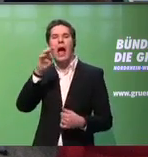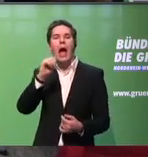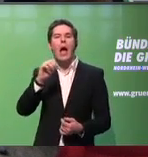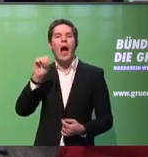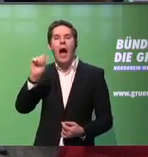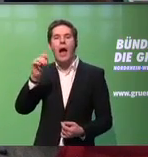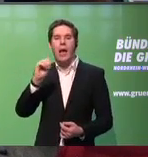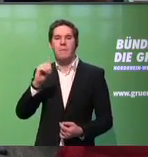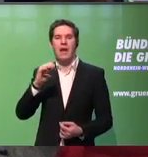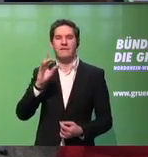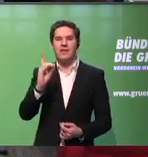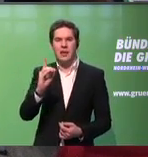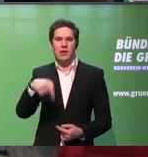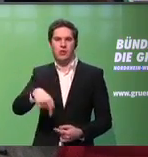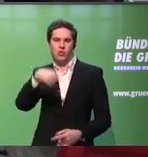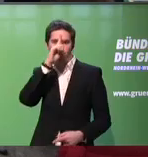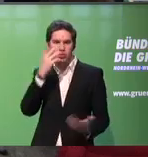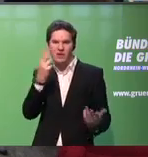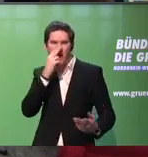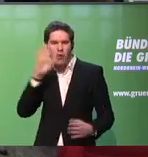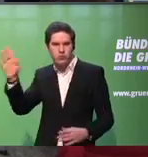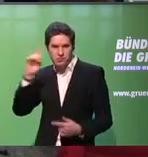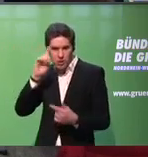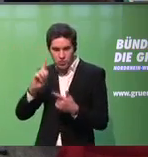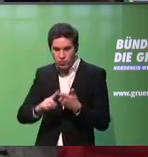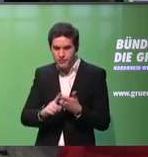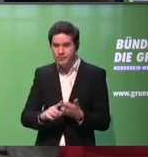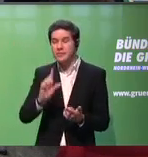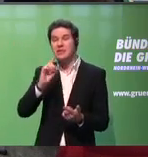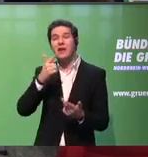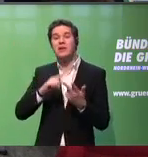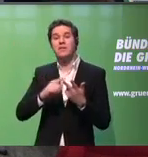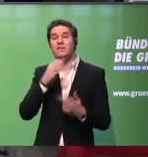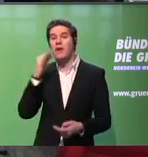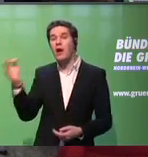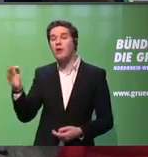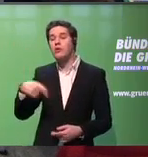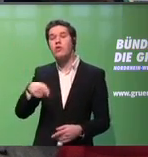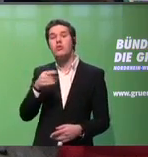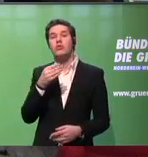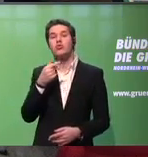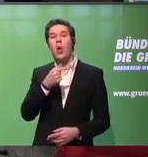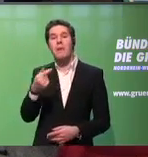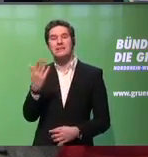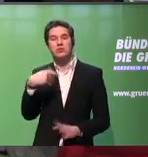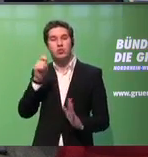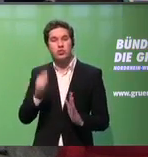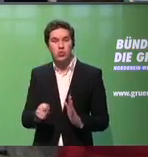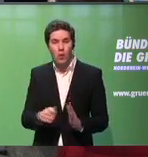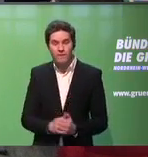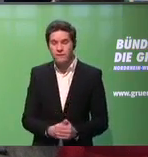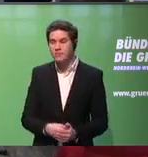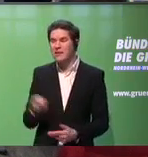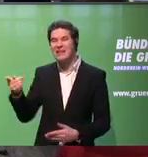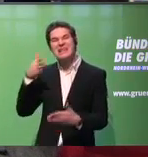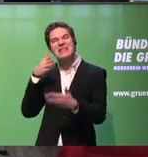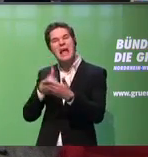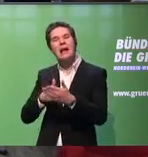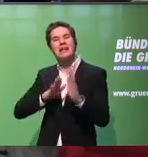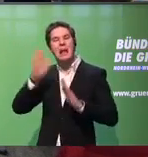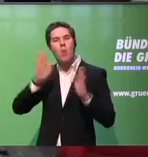Dann die zweite Frage von Thomas aus Düsseldorf. Wie wichtig ist für dich das Thema direkte